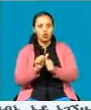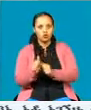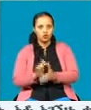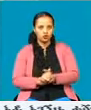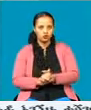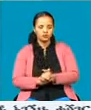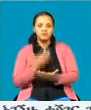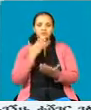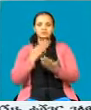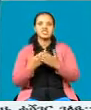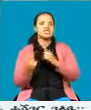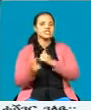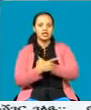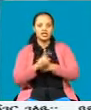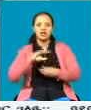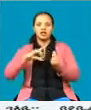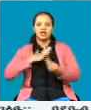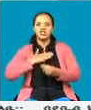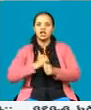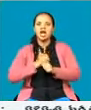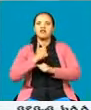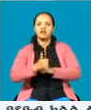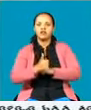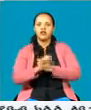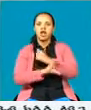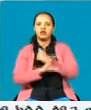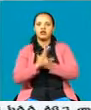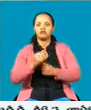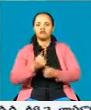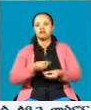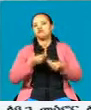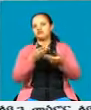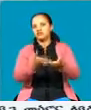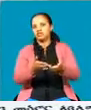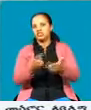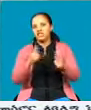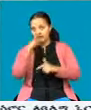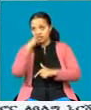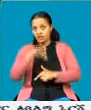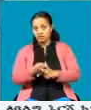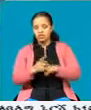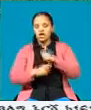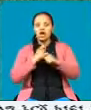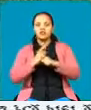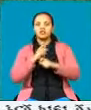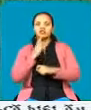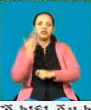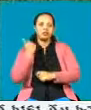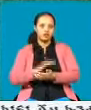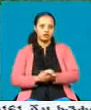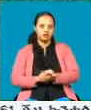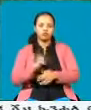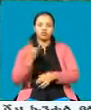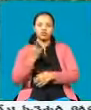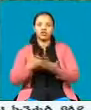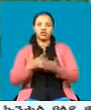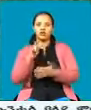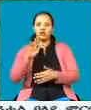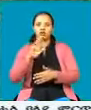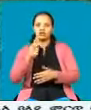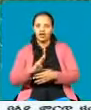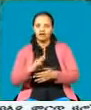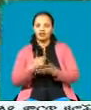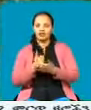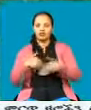ፓዮኒር ምርጥ ዘር ከክልላችን አልፈን ለሀገርም ኮንትሪቢዩት ለማድረግ እድል የፈጠርንበት አመት ነው የነበረው። በዞኑ ይህ የዳጉሳ ምርት